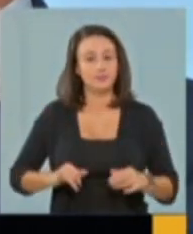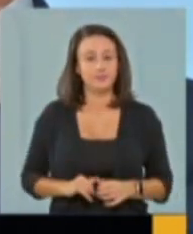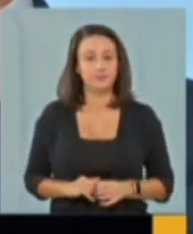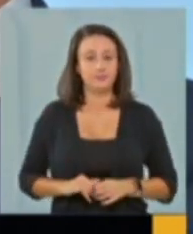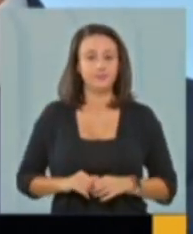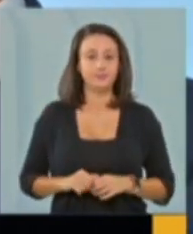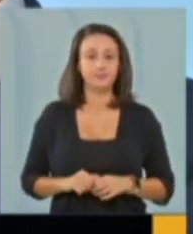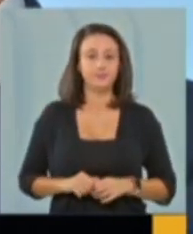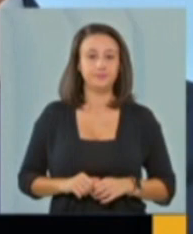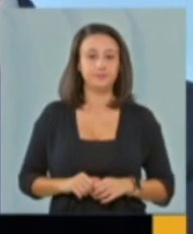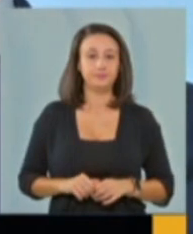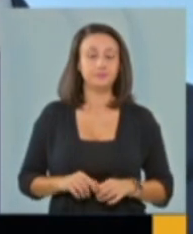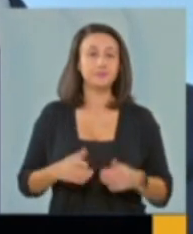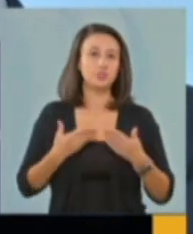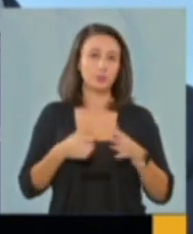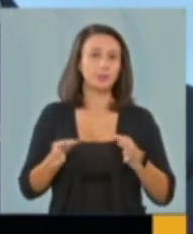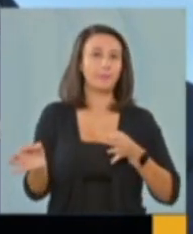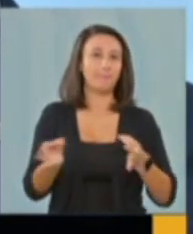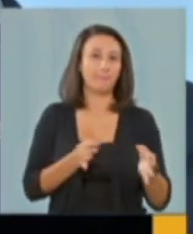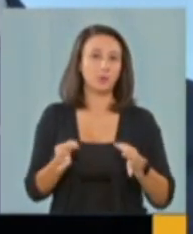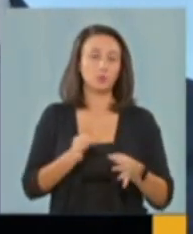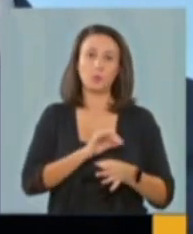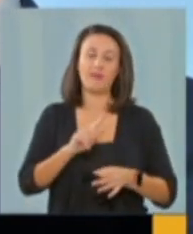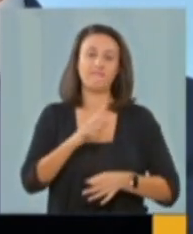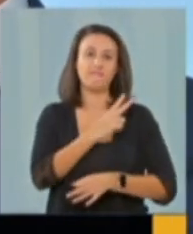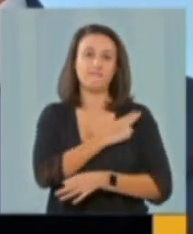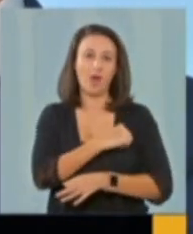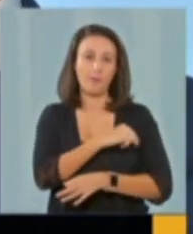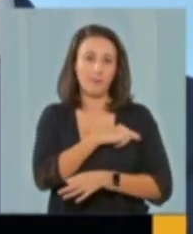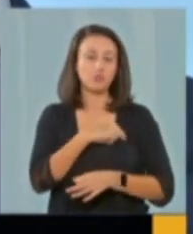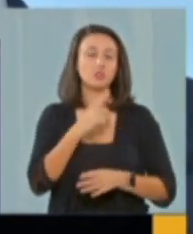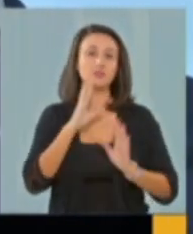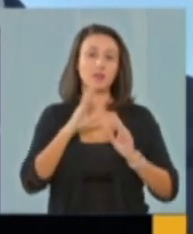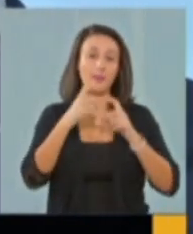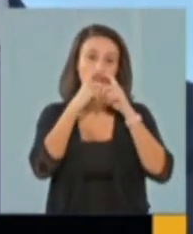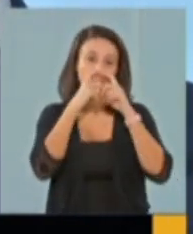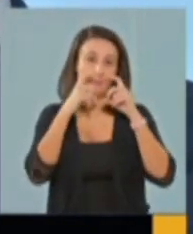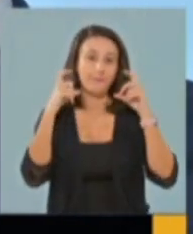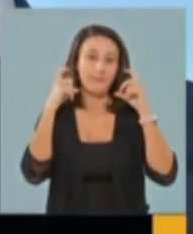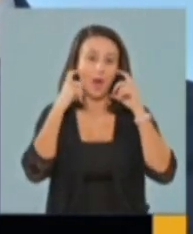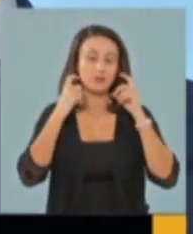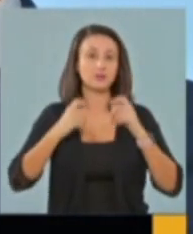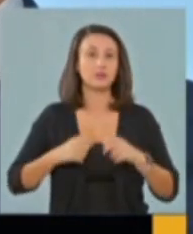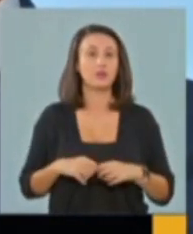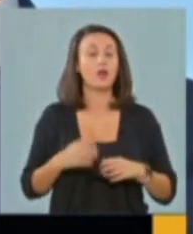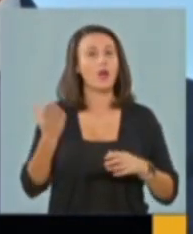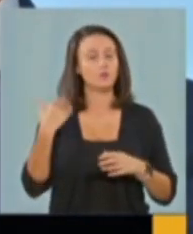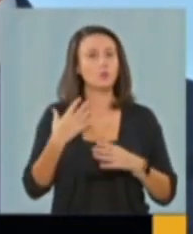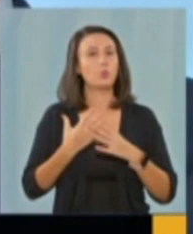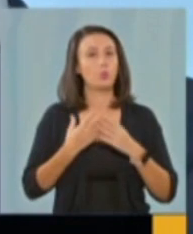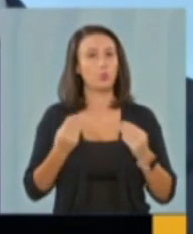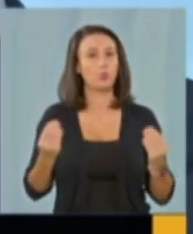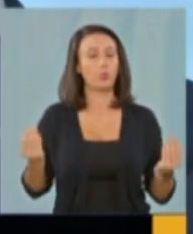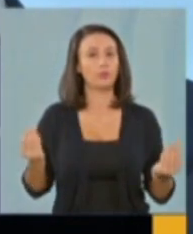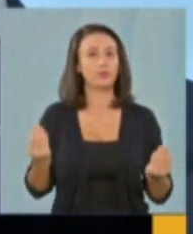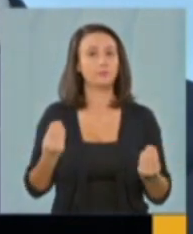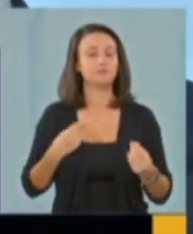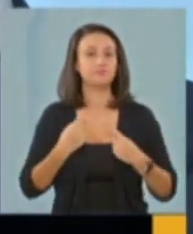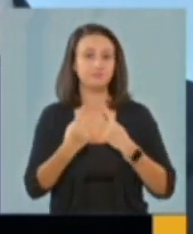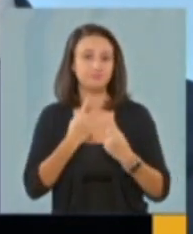și începând de la măsurile ne farmaceutice de la purtarea mă știi de protecție au fost o grămadă de